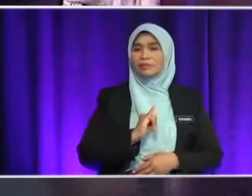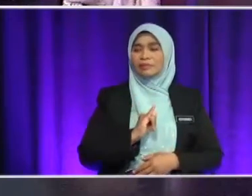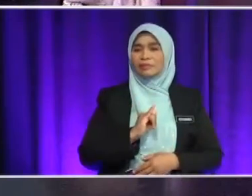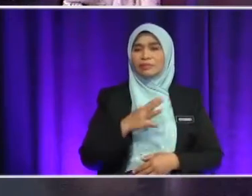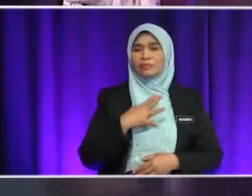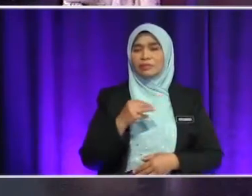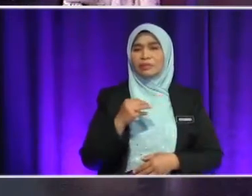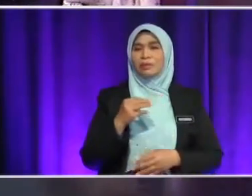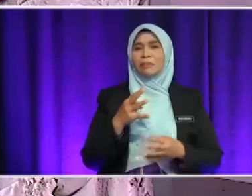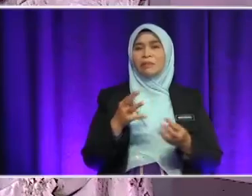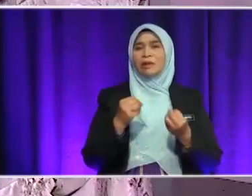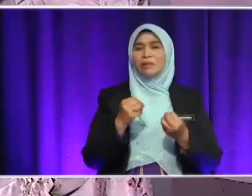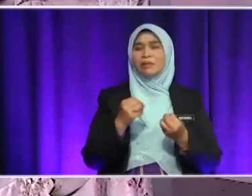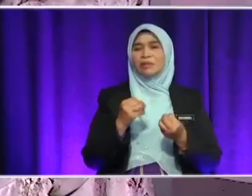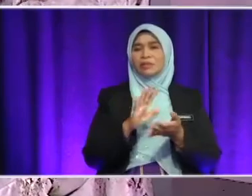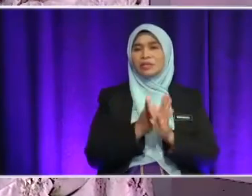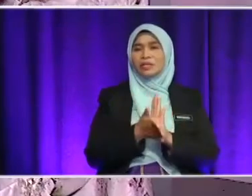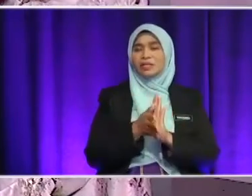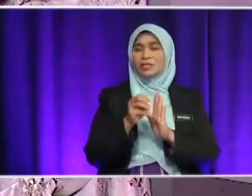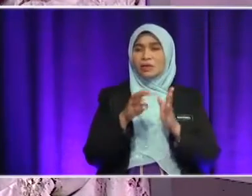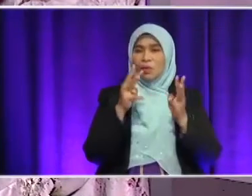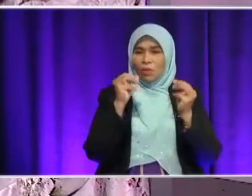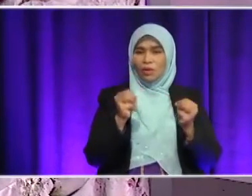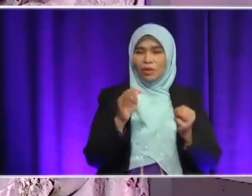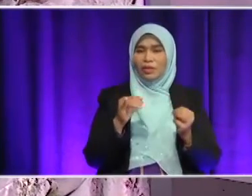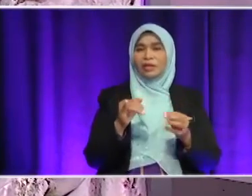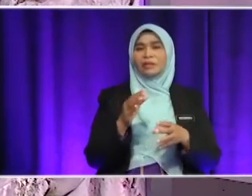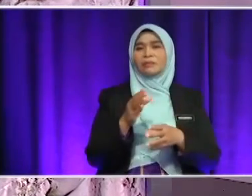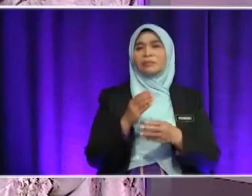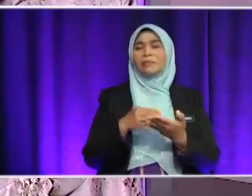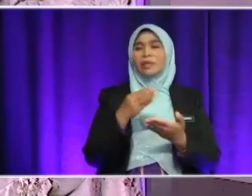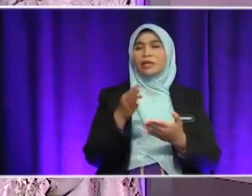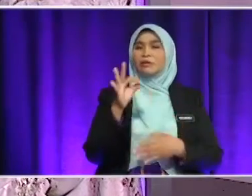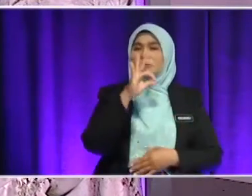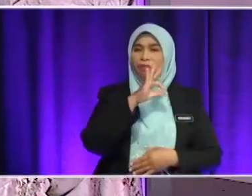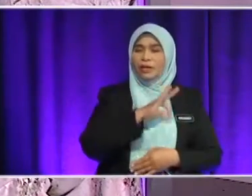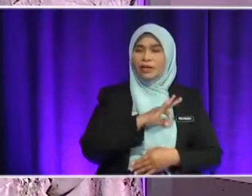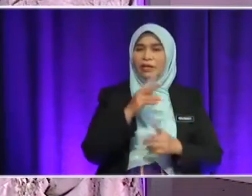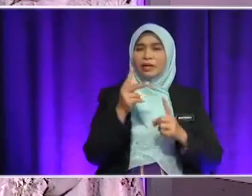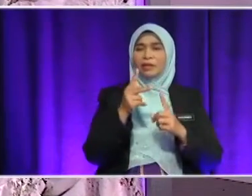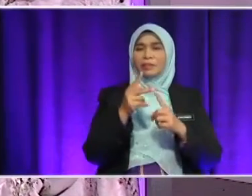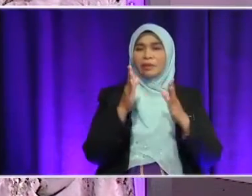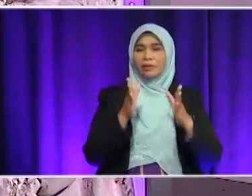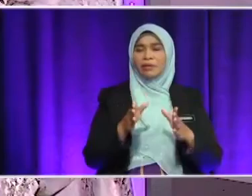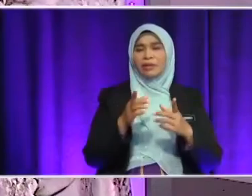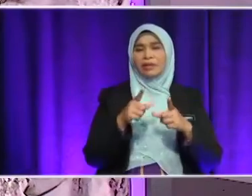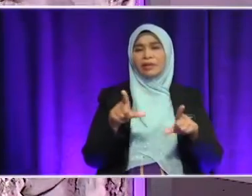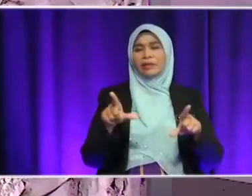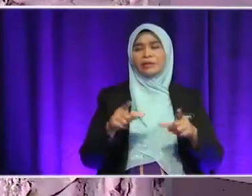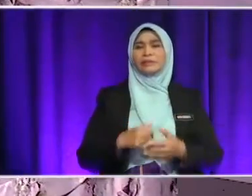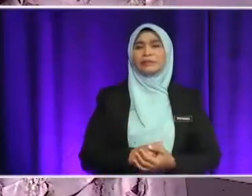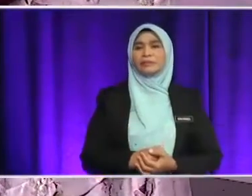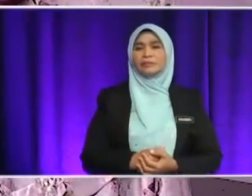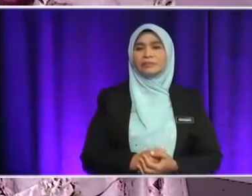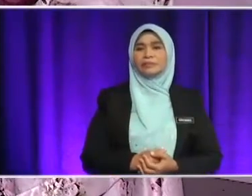menjadi seorang yang dapat memberi manfaat walaupun tak ketat besar kita memberi manfaat Oke